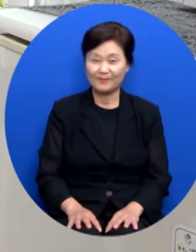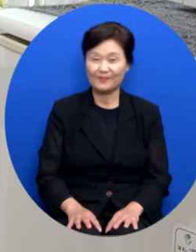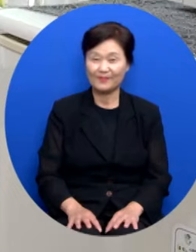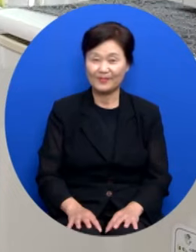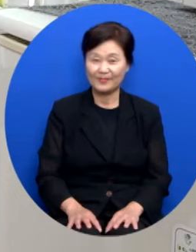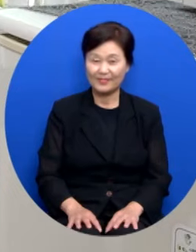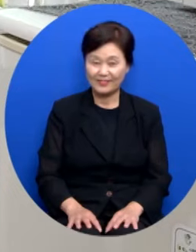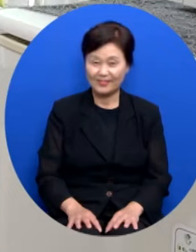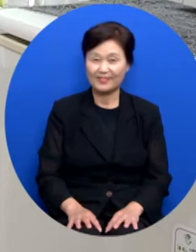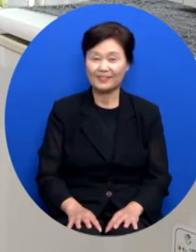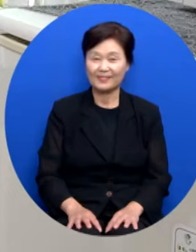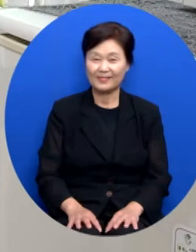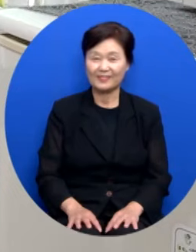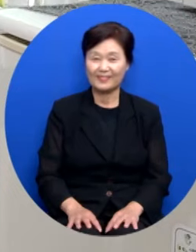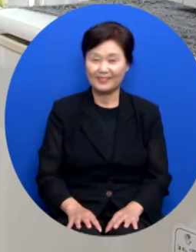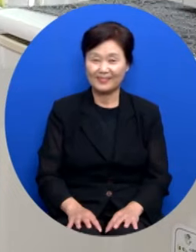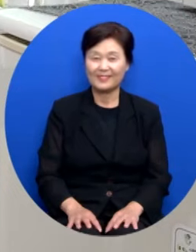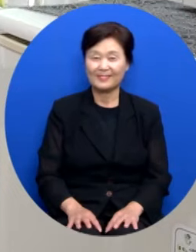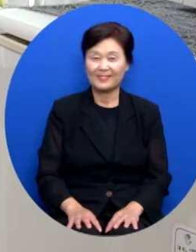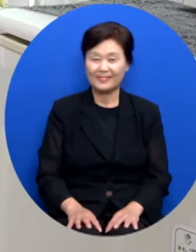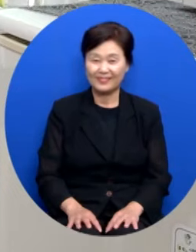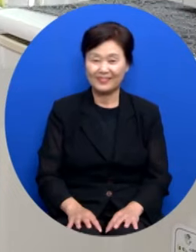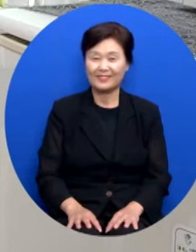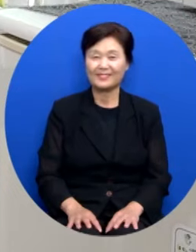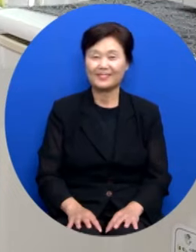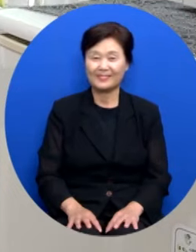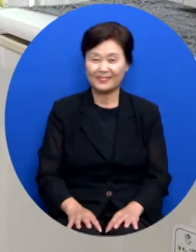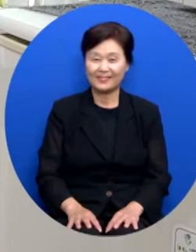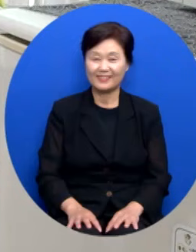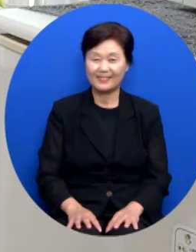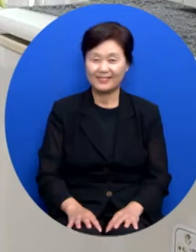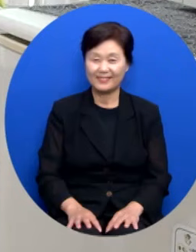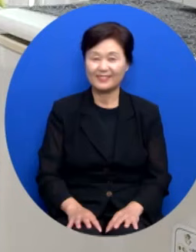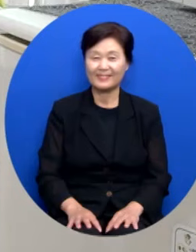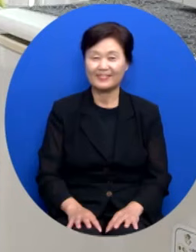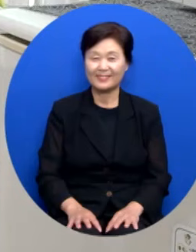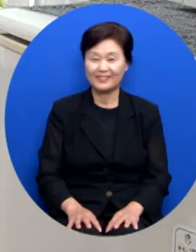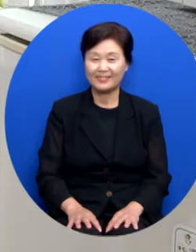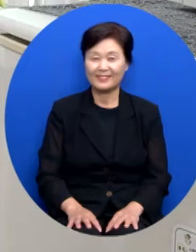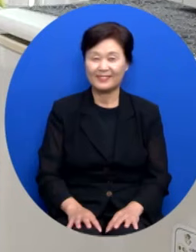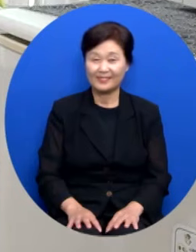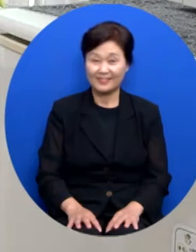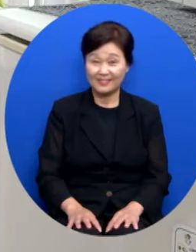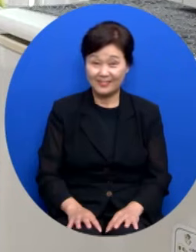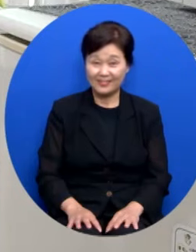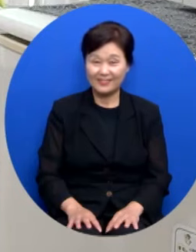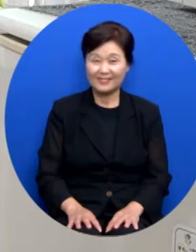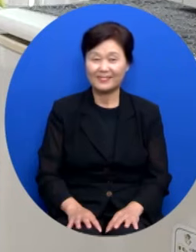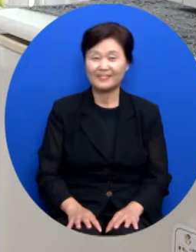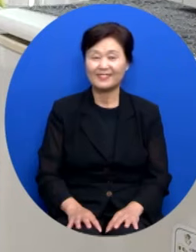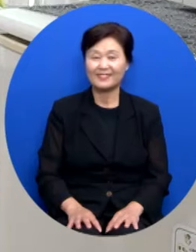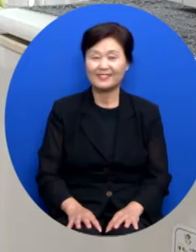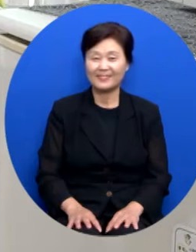영접했으면 좋겠습니다. 찬양을 통해서 위로받고 예수님이 우리와 함께 계시다는